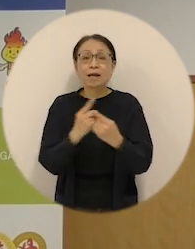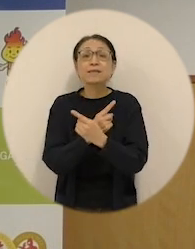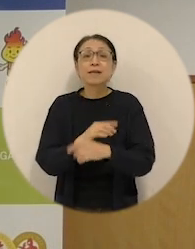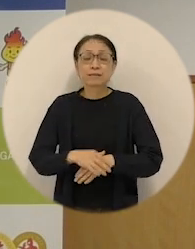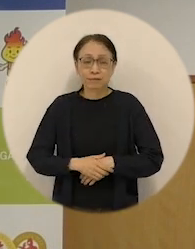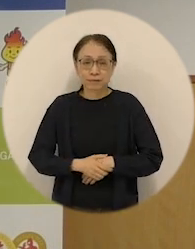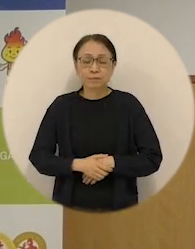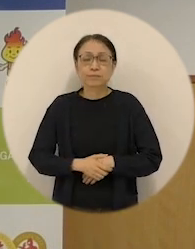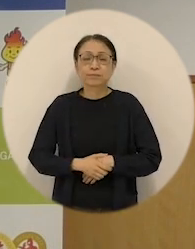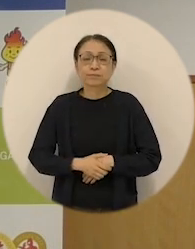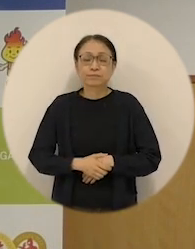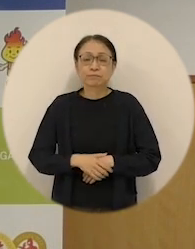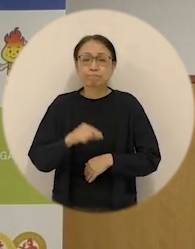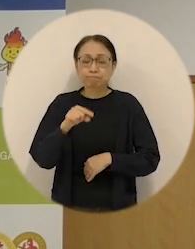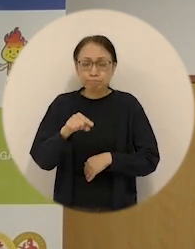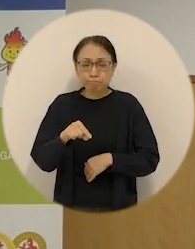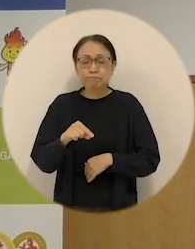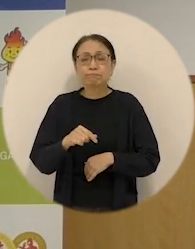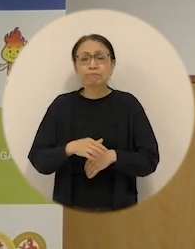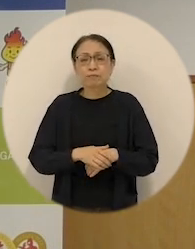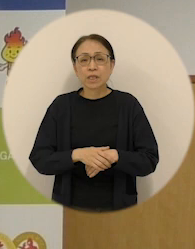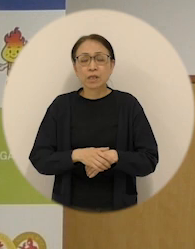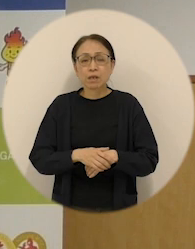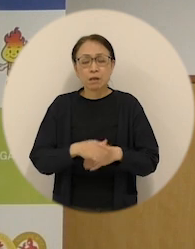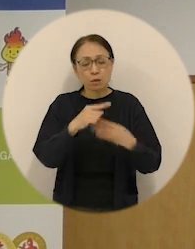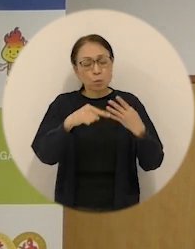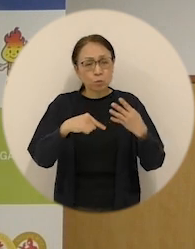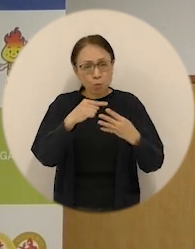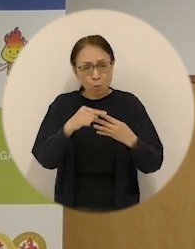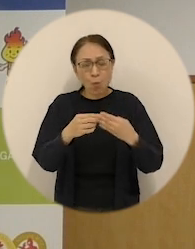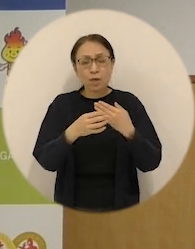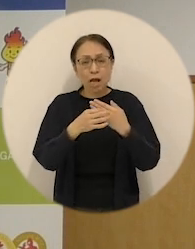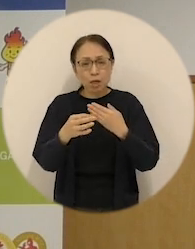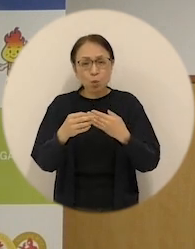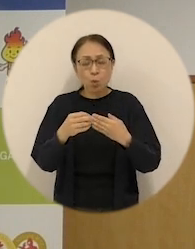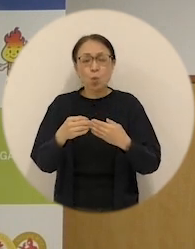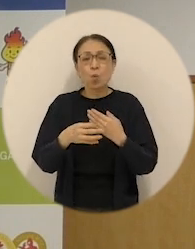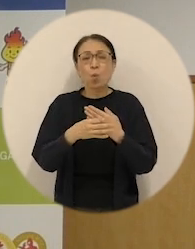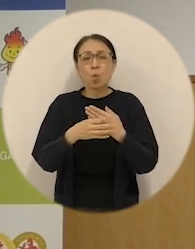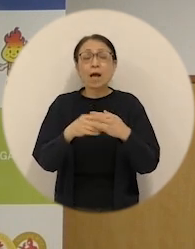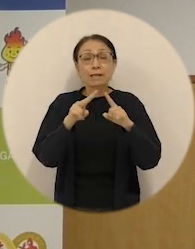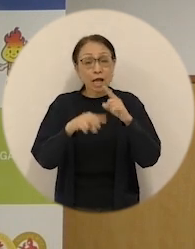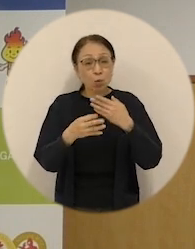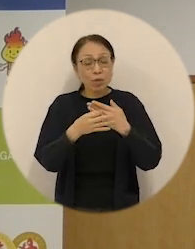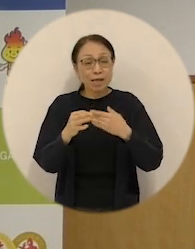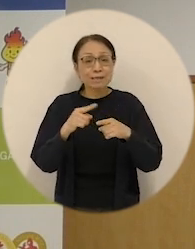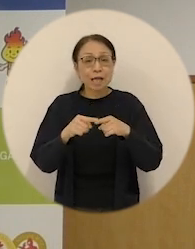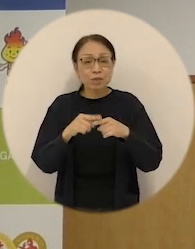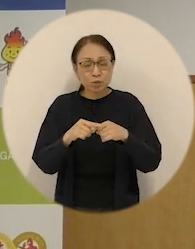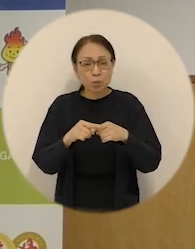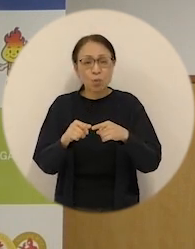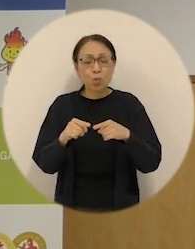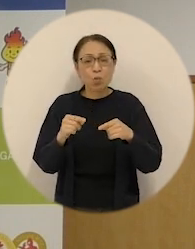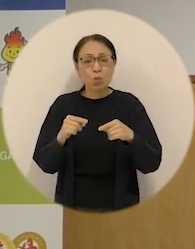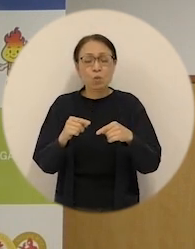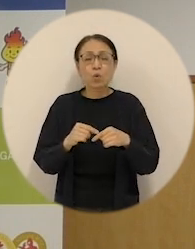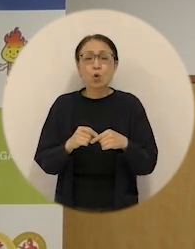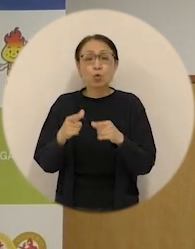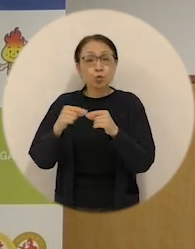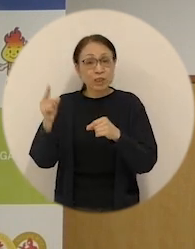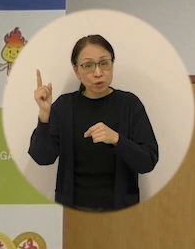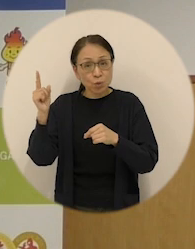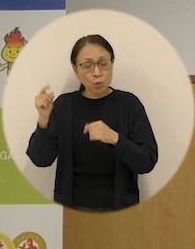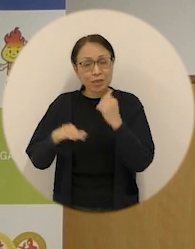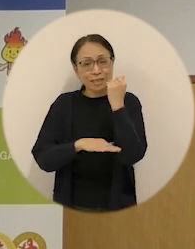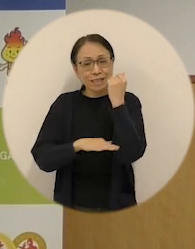が、本案はいずれも介護保険サービス事業に関する国の基準省令